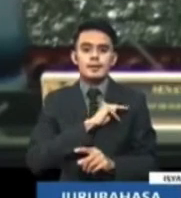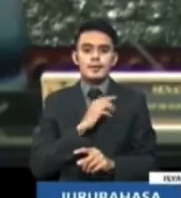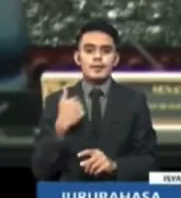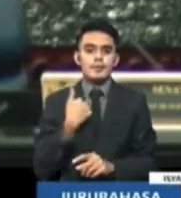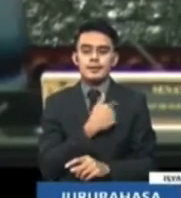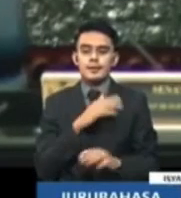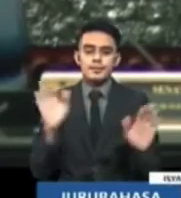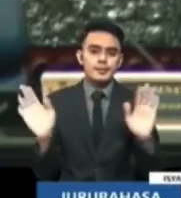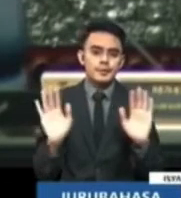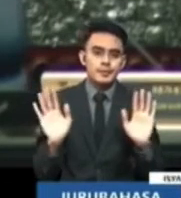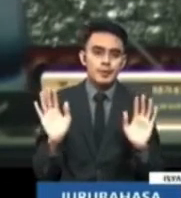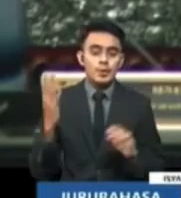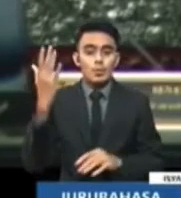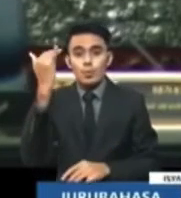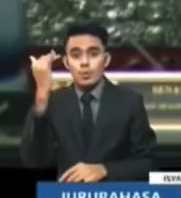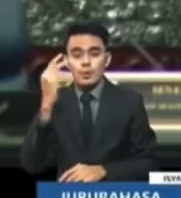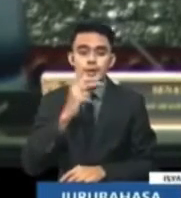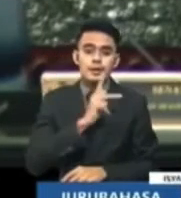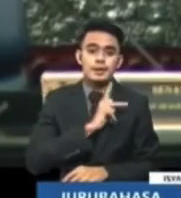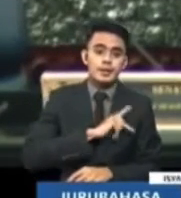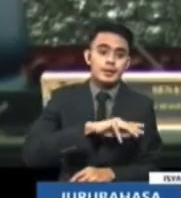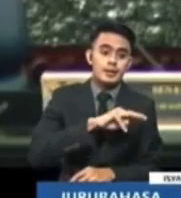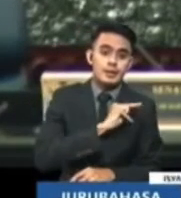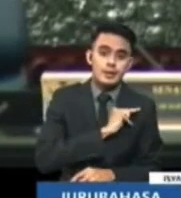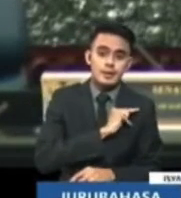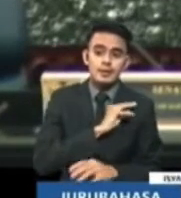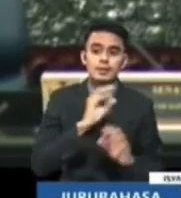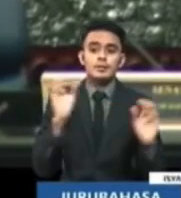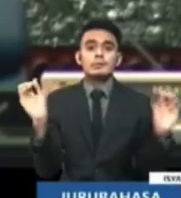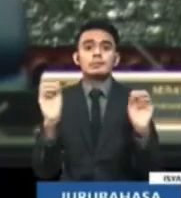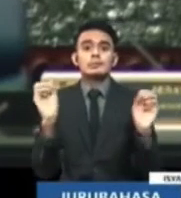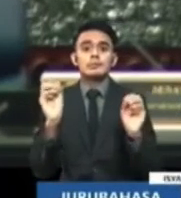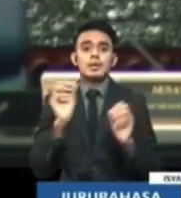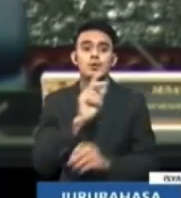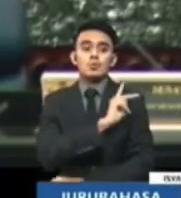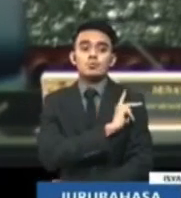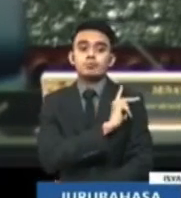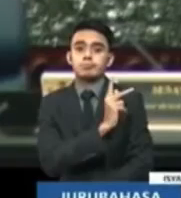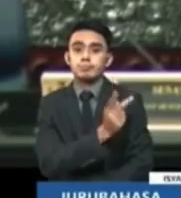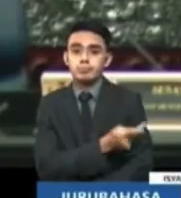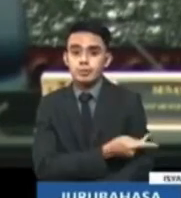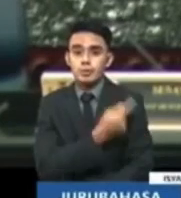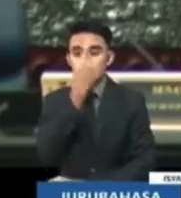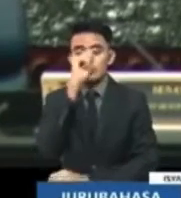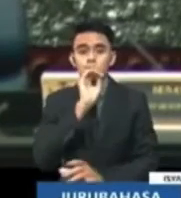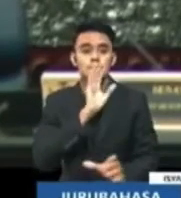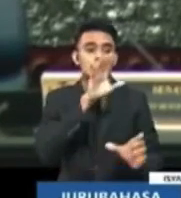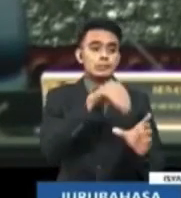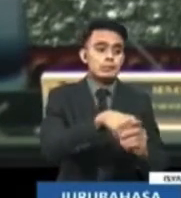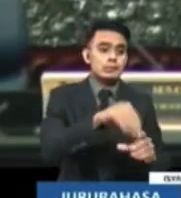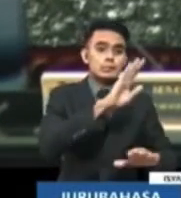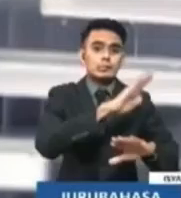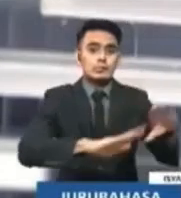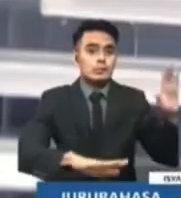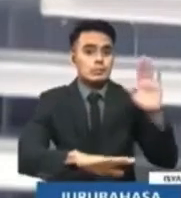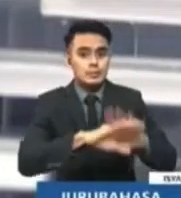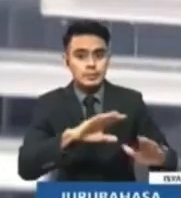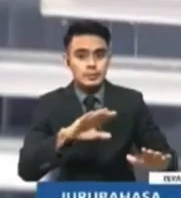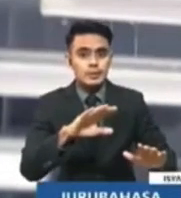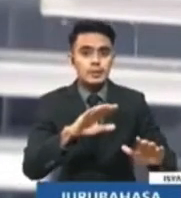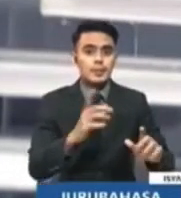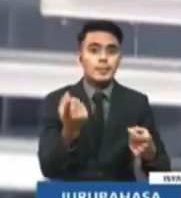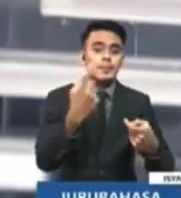Sukan. Ini kerana pihak kementerian tidak mempunyai bidang kuasa untuk campur tangan dalam hal